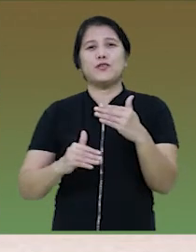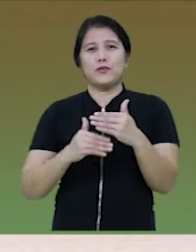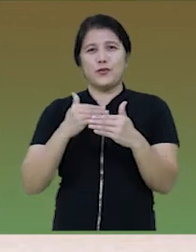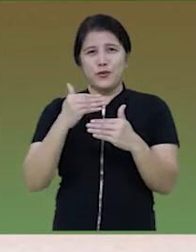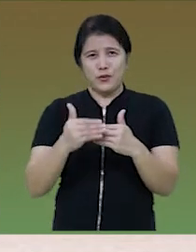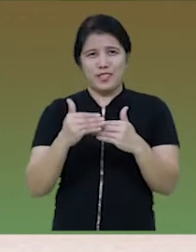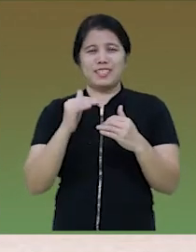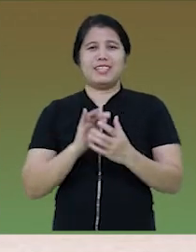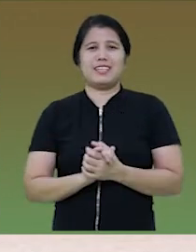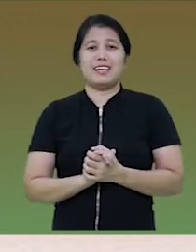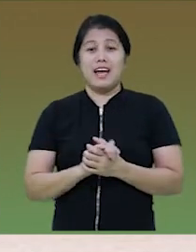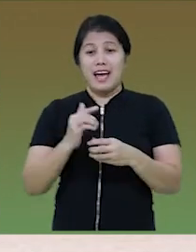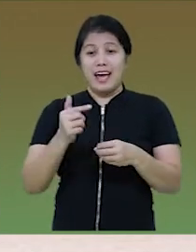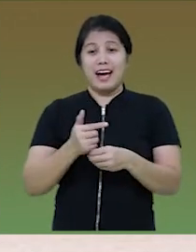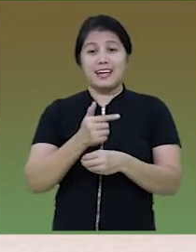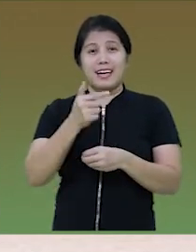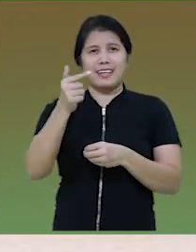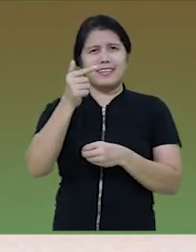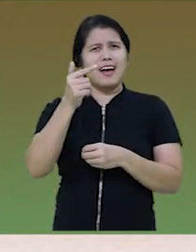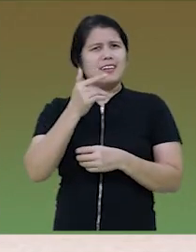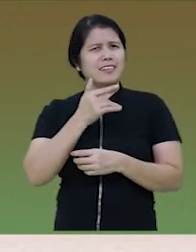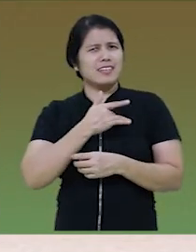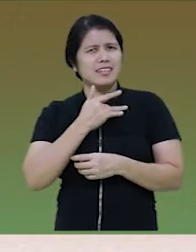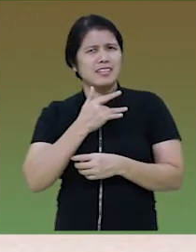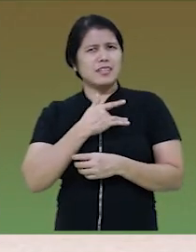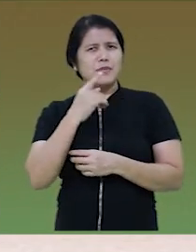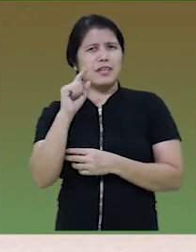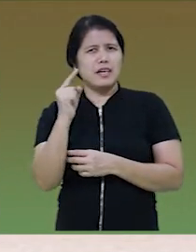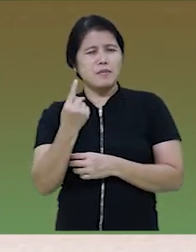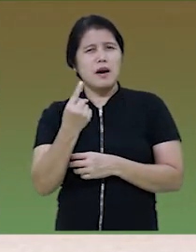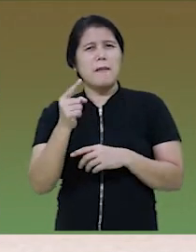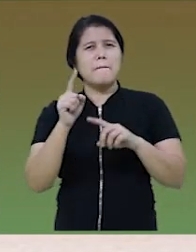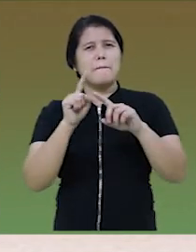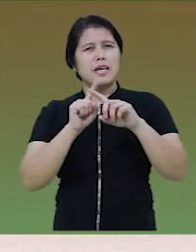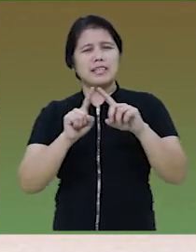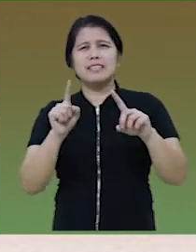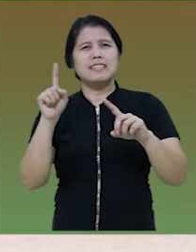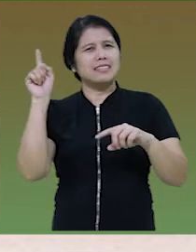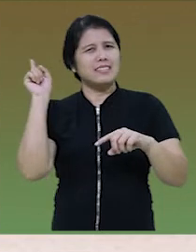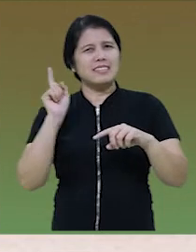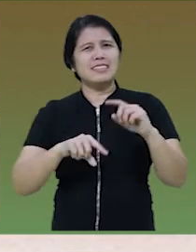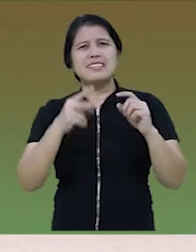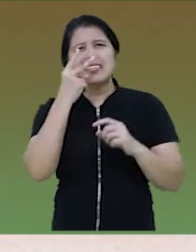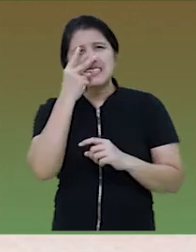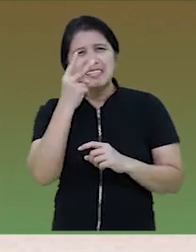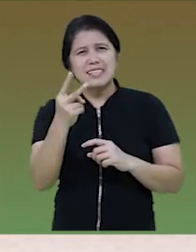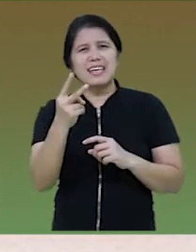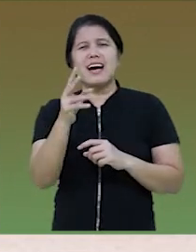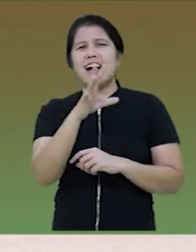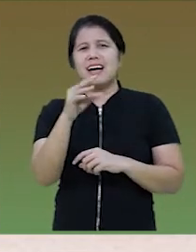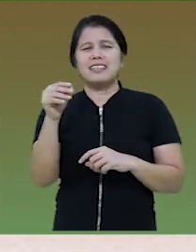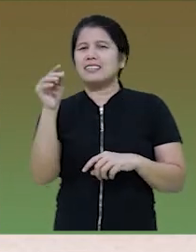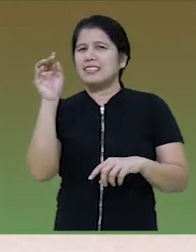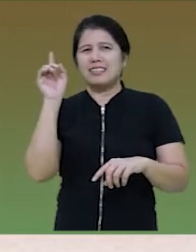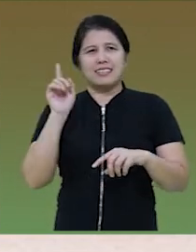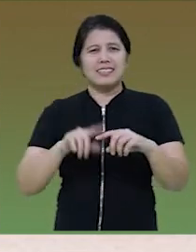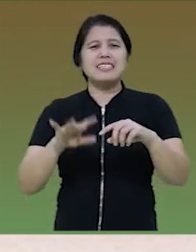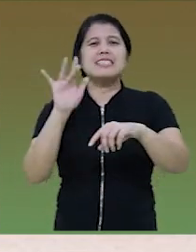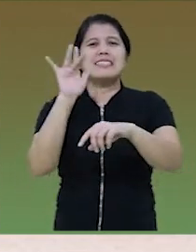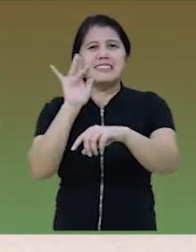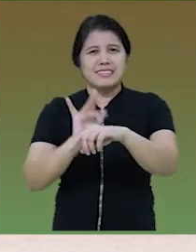Susunod, ang gas ay nararamdaman lamang ngunit hindi nakikita at hindi